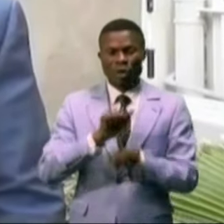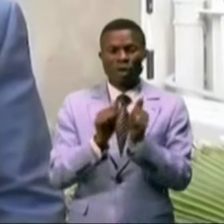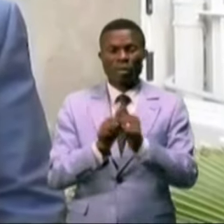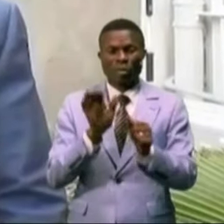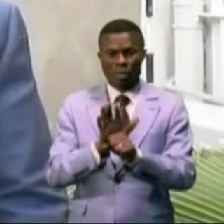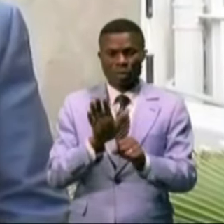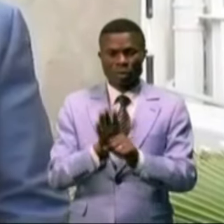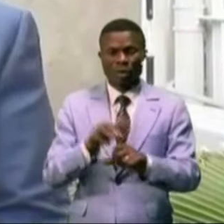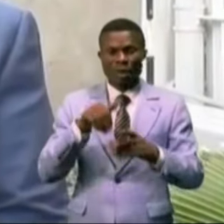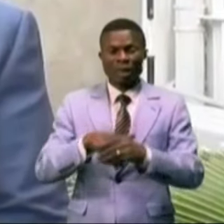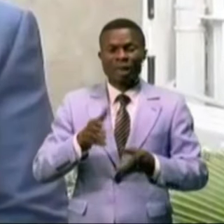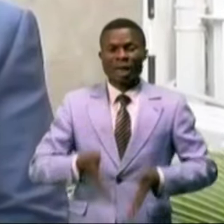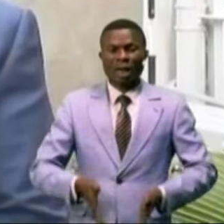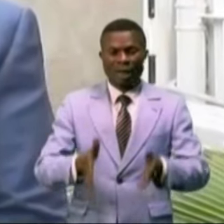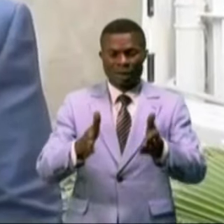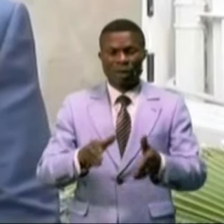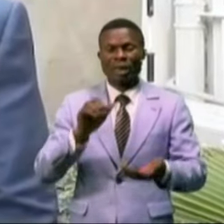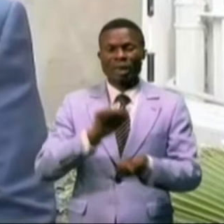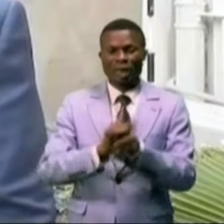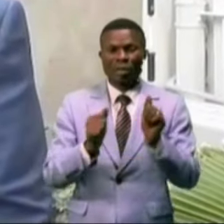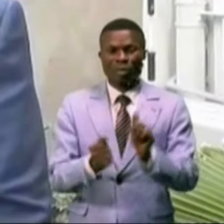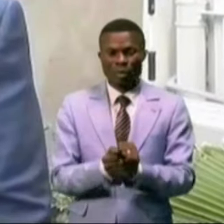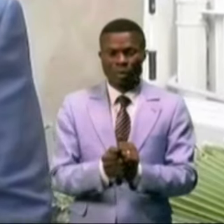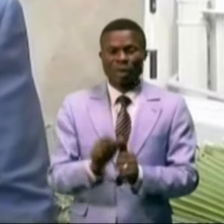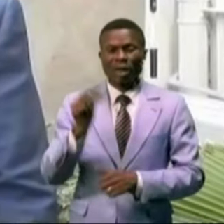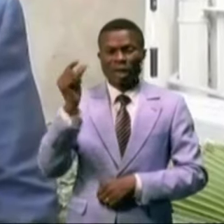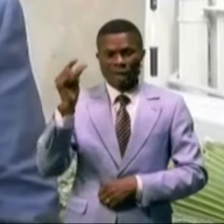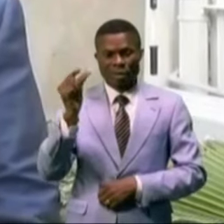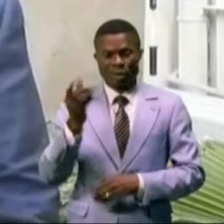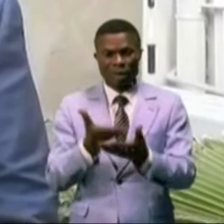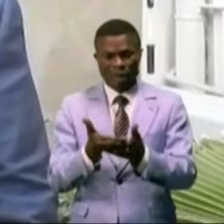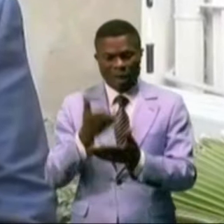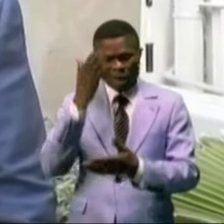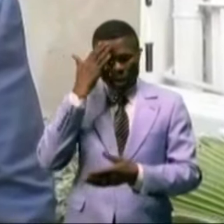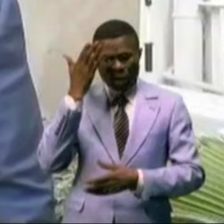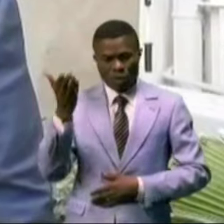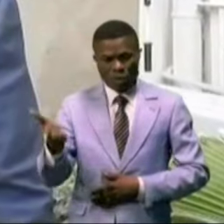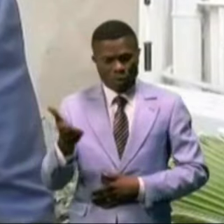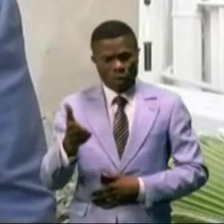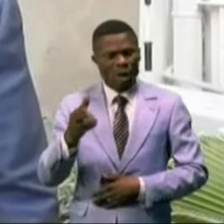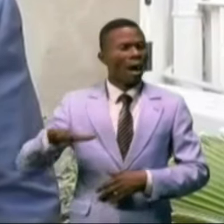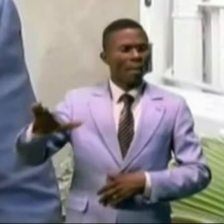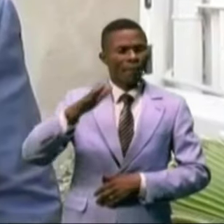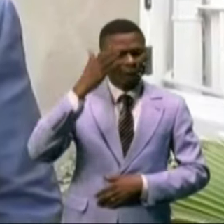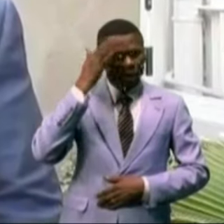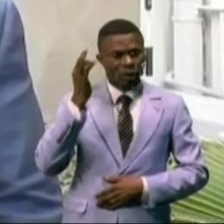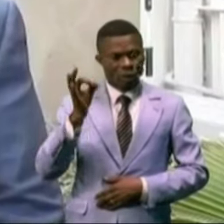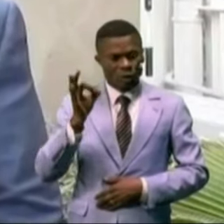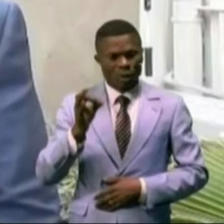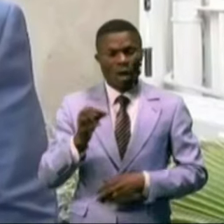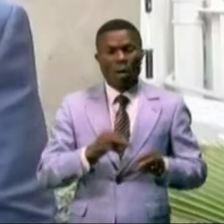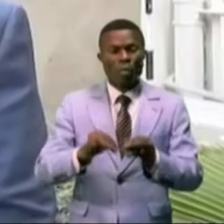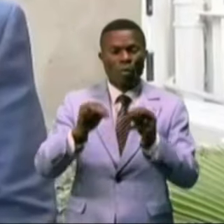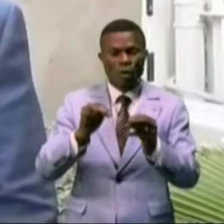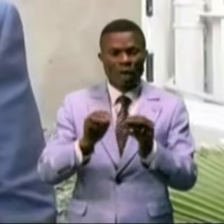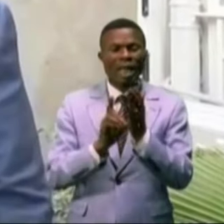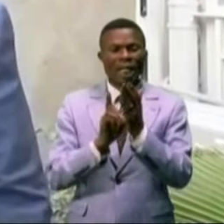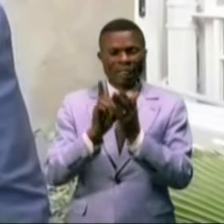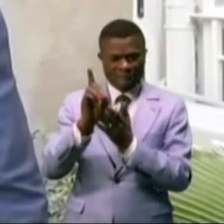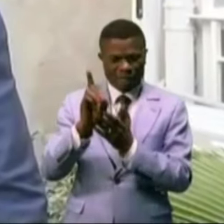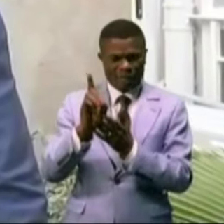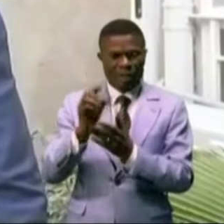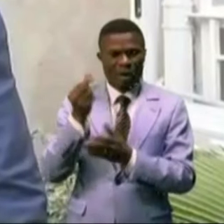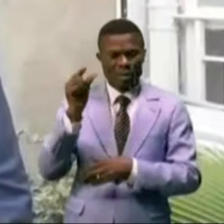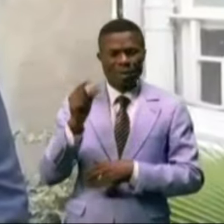au niveau des infrastructures, au niveau de nos minéraires qu'on vient de découvrir, qui ne sont pas connus, et la meilleure façon de vendre notre